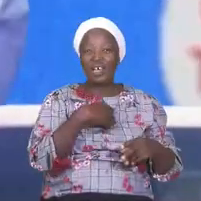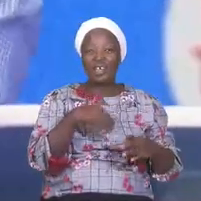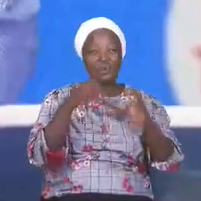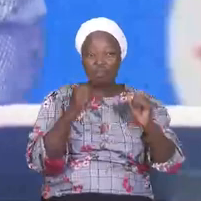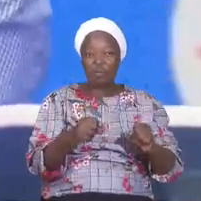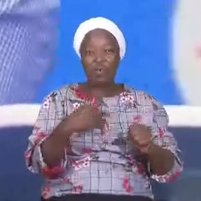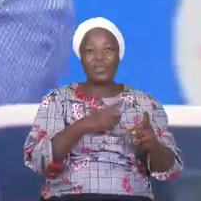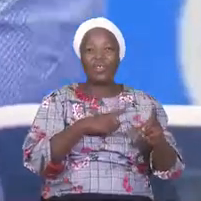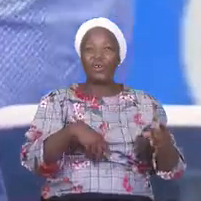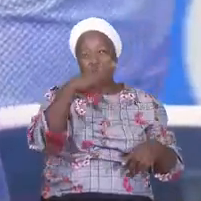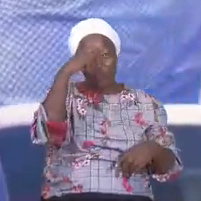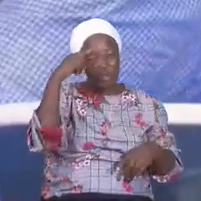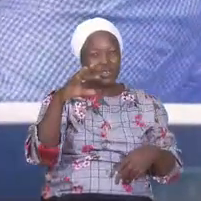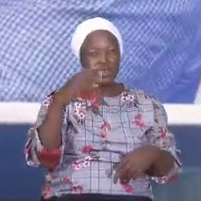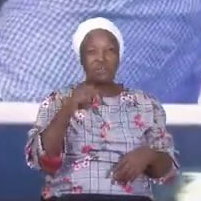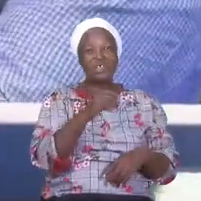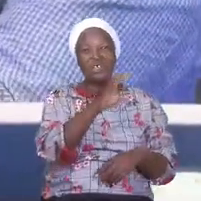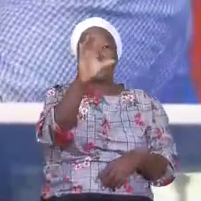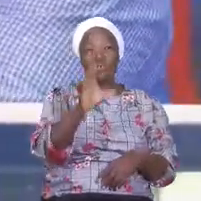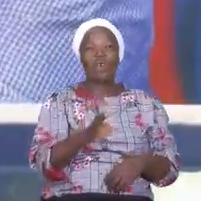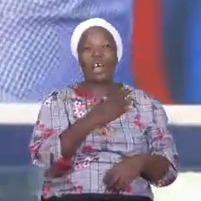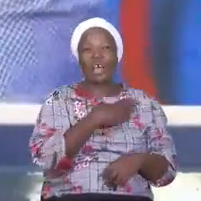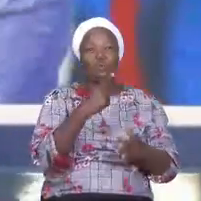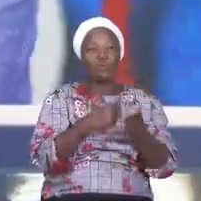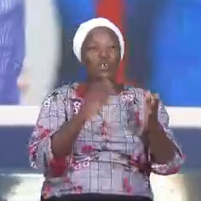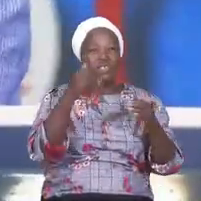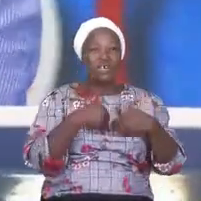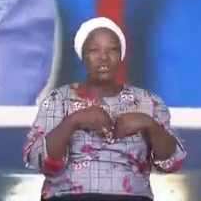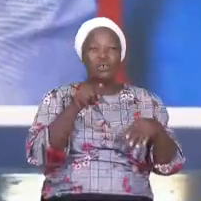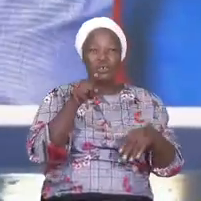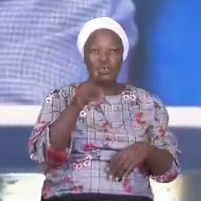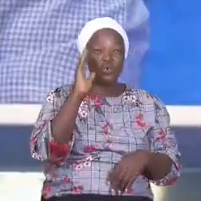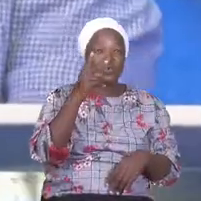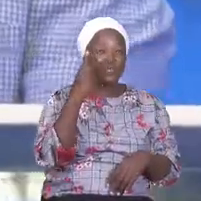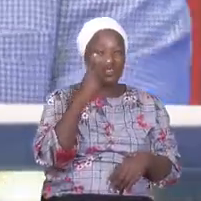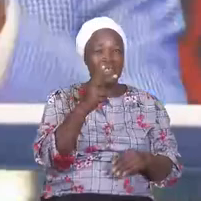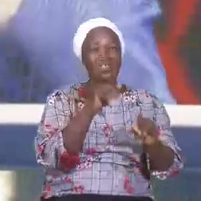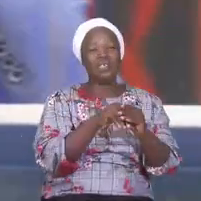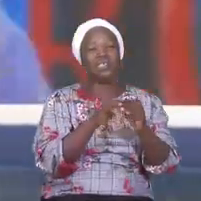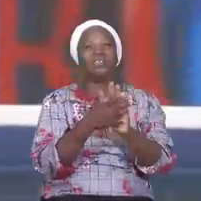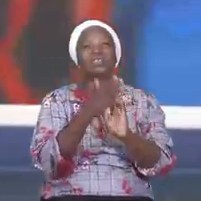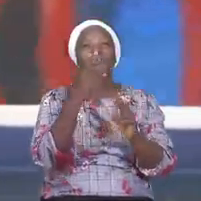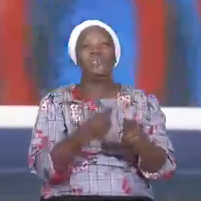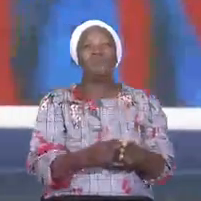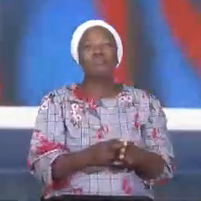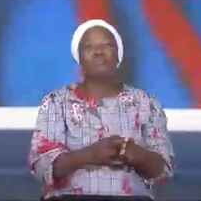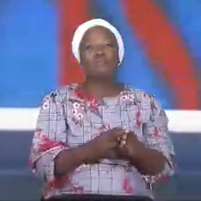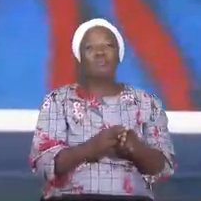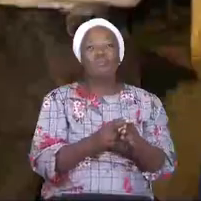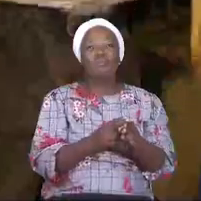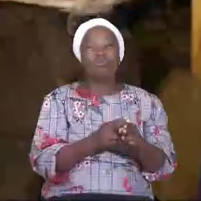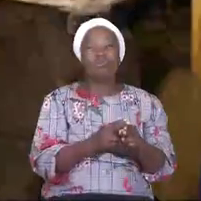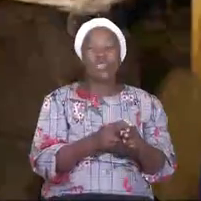nom du Seigneur, dans la puissance du Seigneur, à cause de la croix et de ce qu'il a fait,